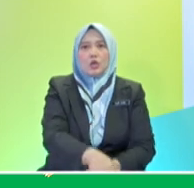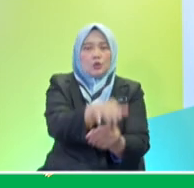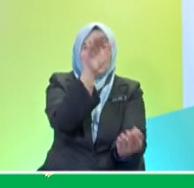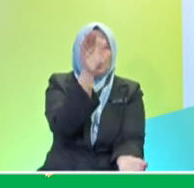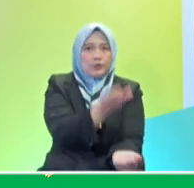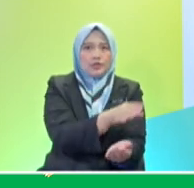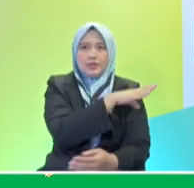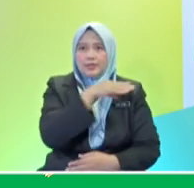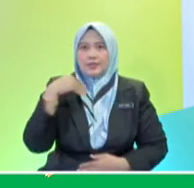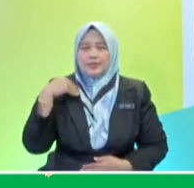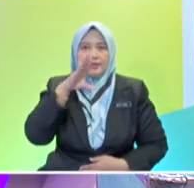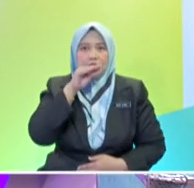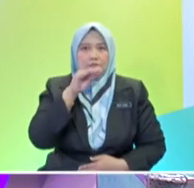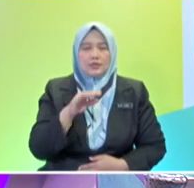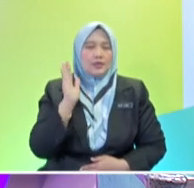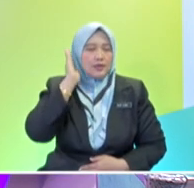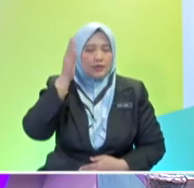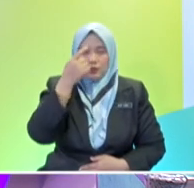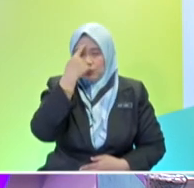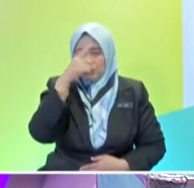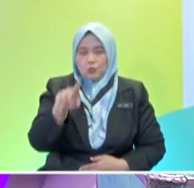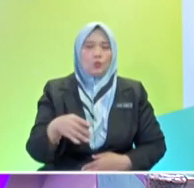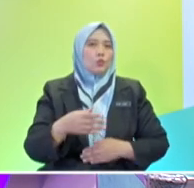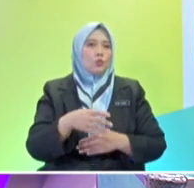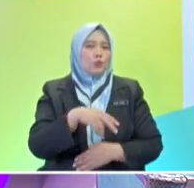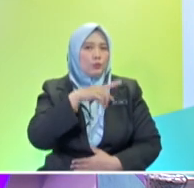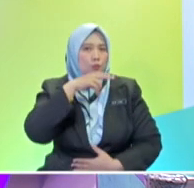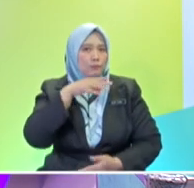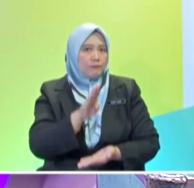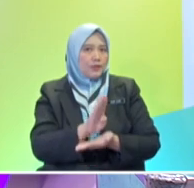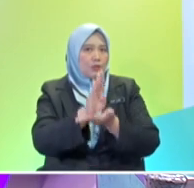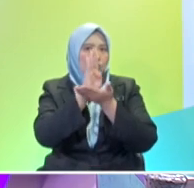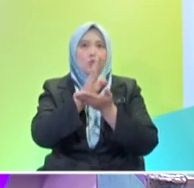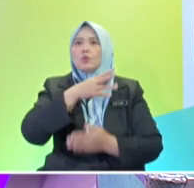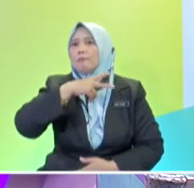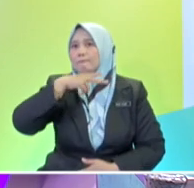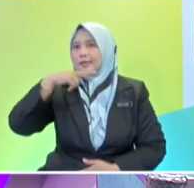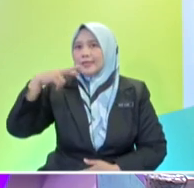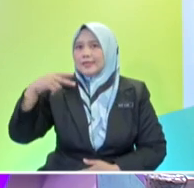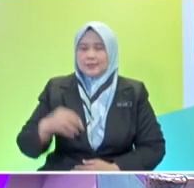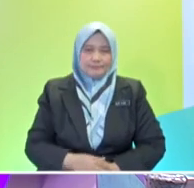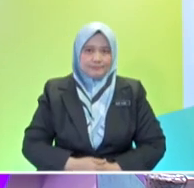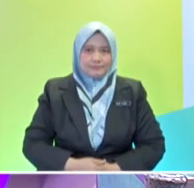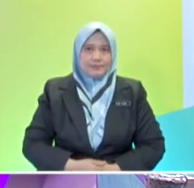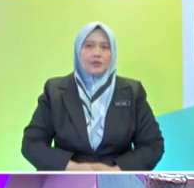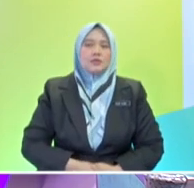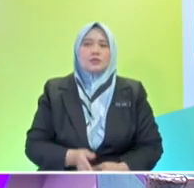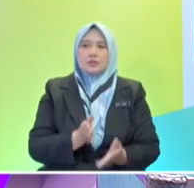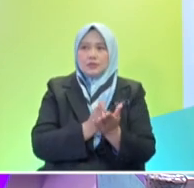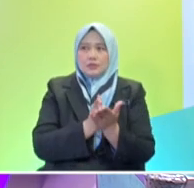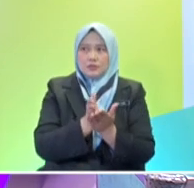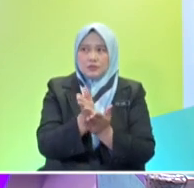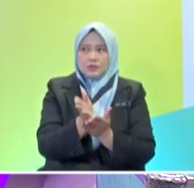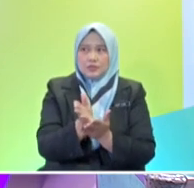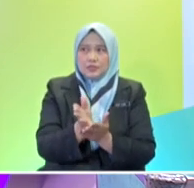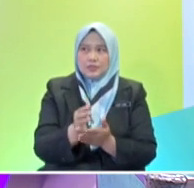itik ia adalah untuk berenang. Okey, untuk membantu. Ha, dia berenang. Okey, seterusnya